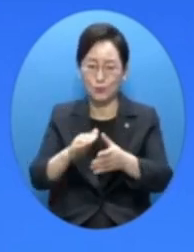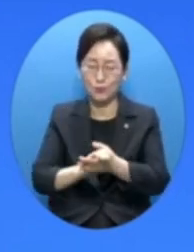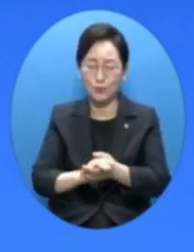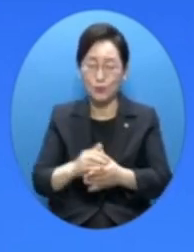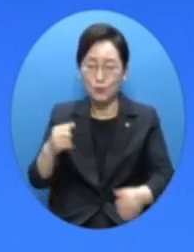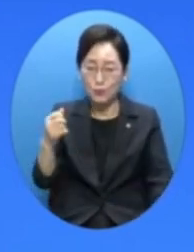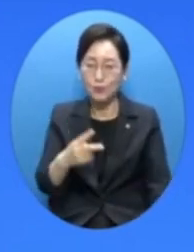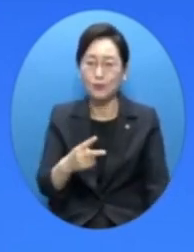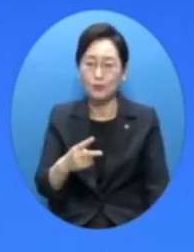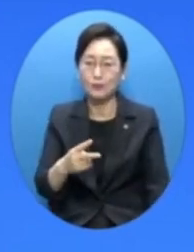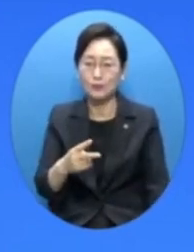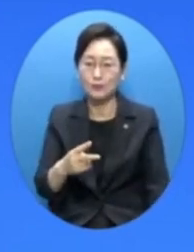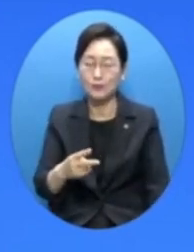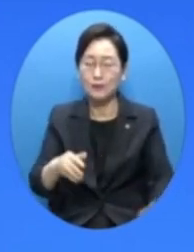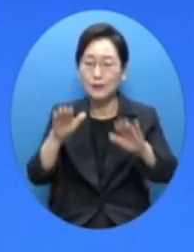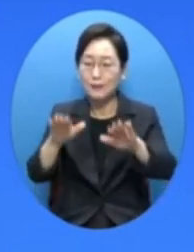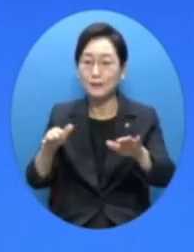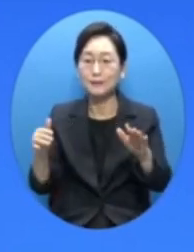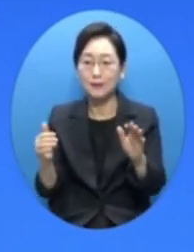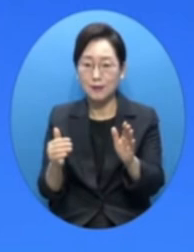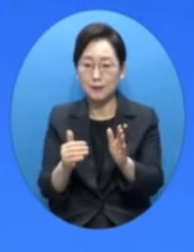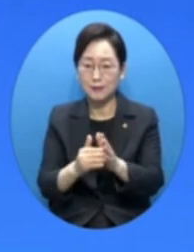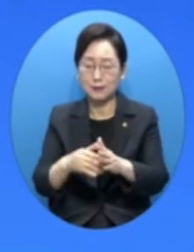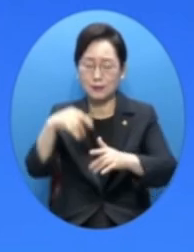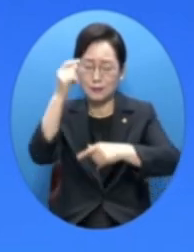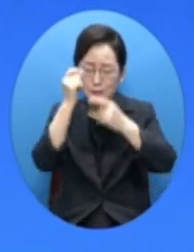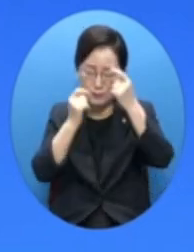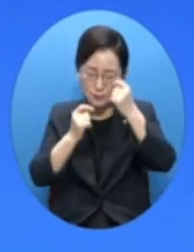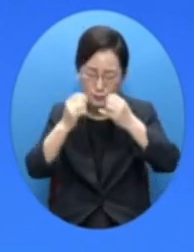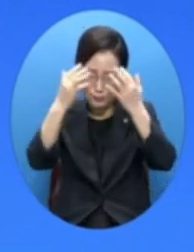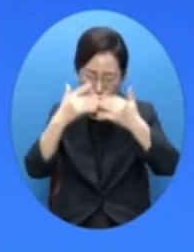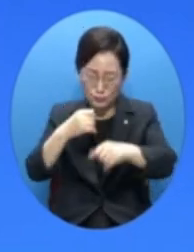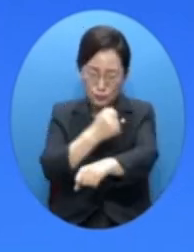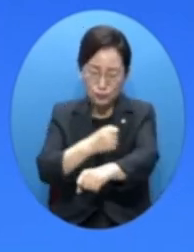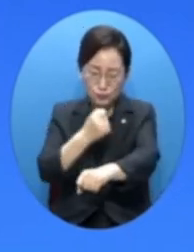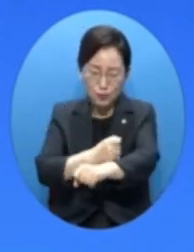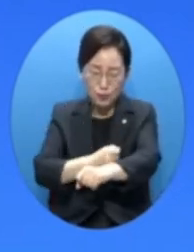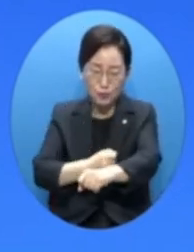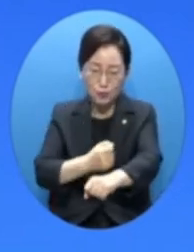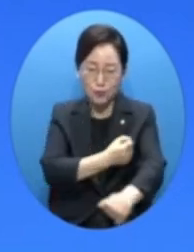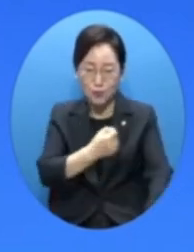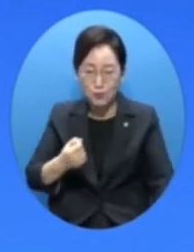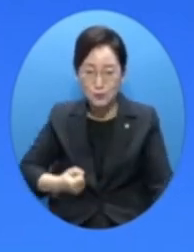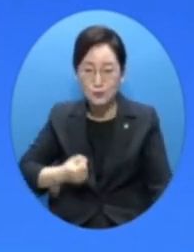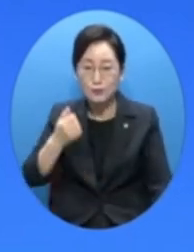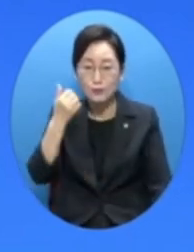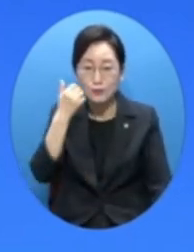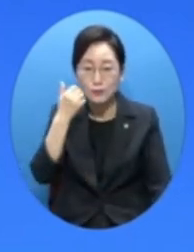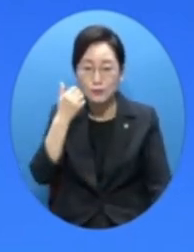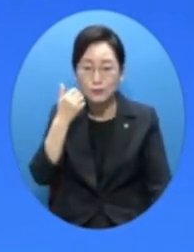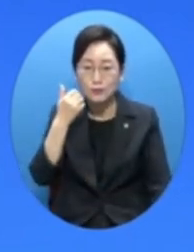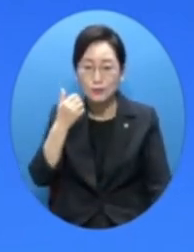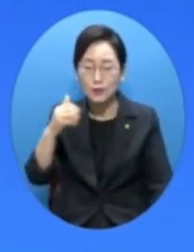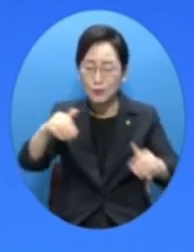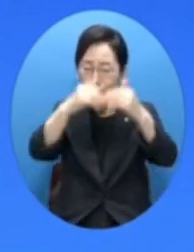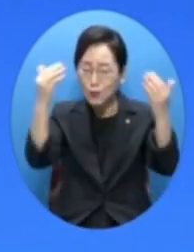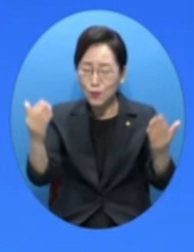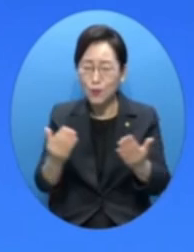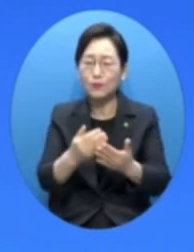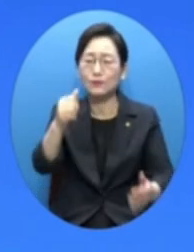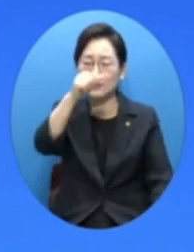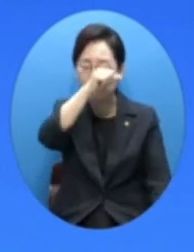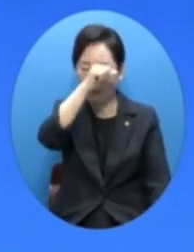함께 오늘 이렇게까지 눈물로 기도 수고하고 헌신하신 우리 교회 모든